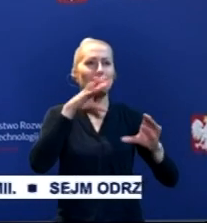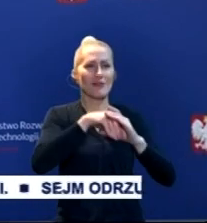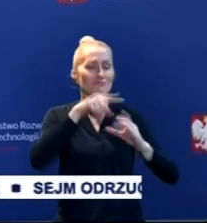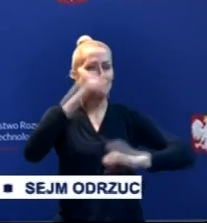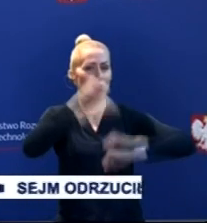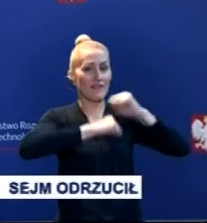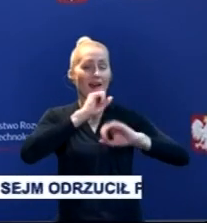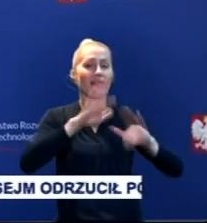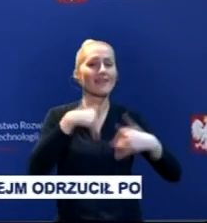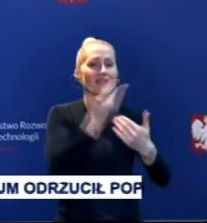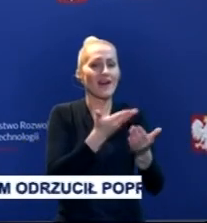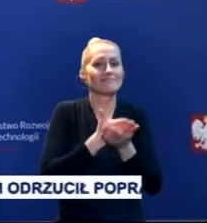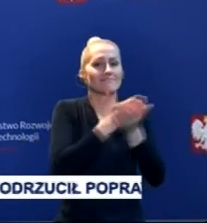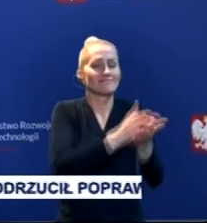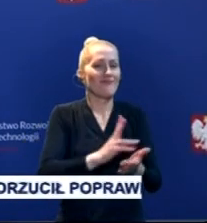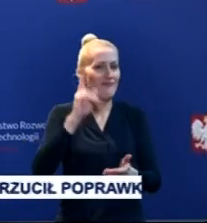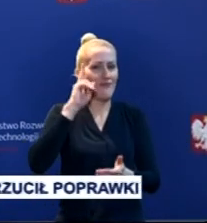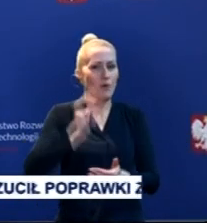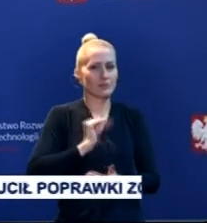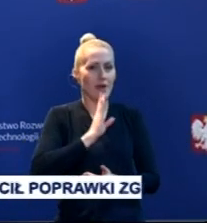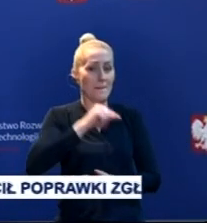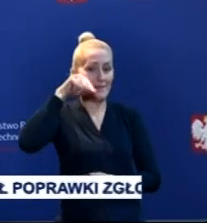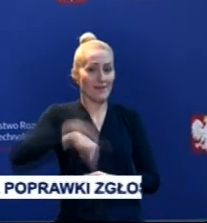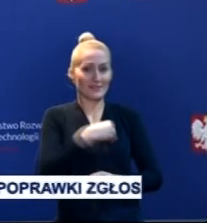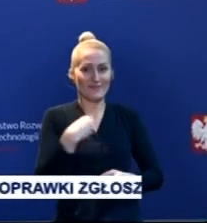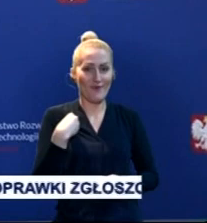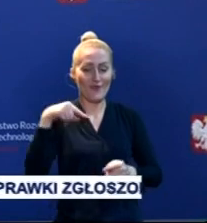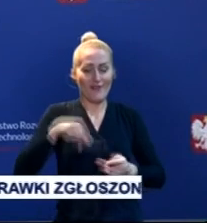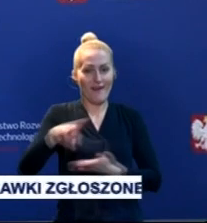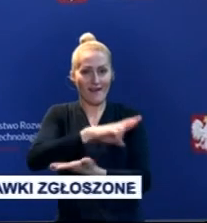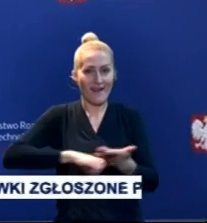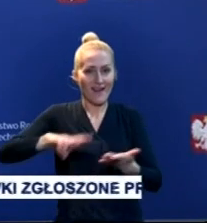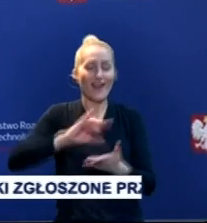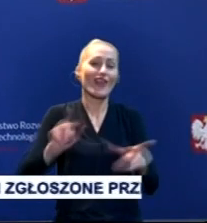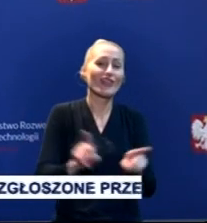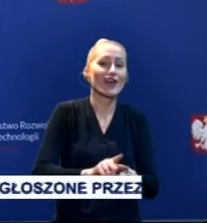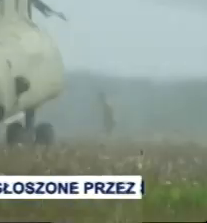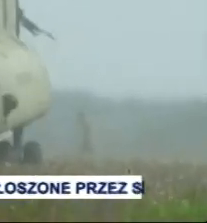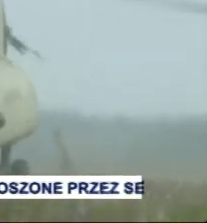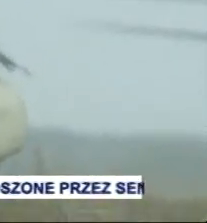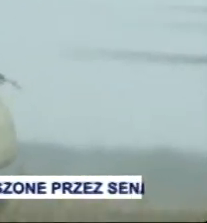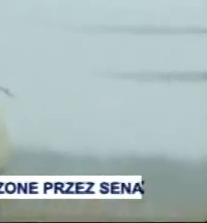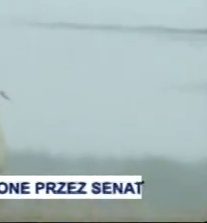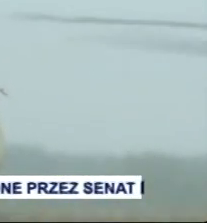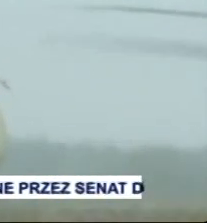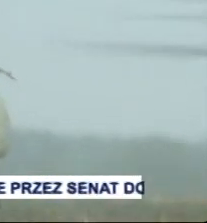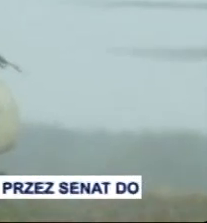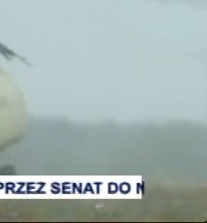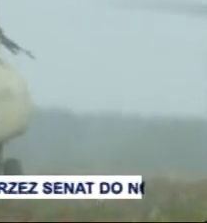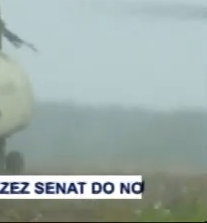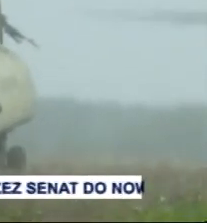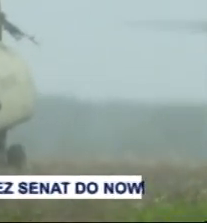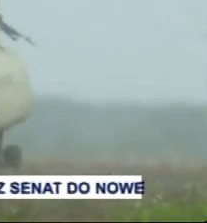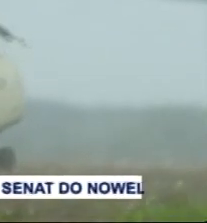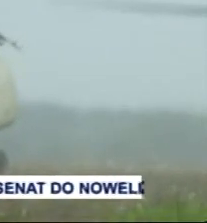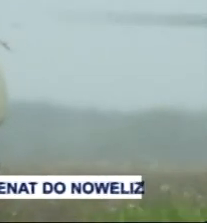przetargach, aby wspierać amerykańskie siły tutaj w Polsce, w regionie i ewentualnej globalnej. Zaznacza przedstawiciel firmy,